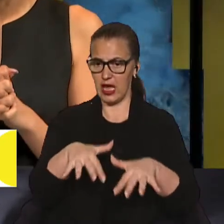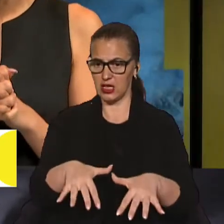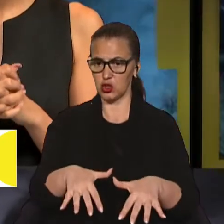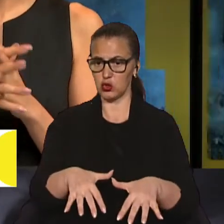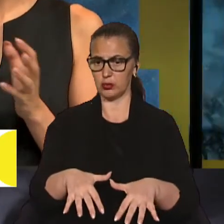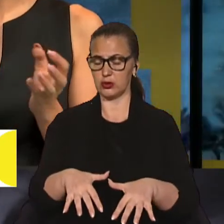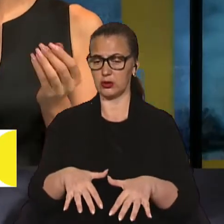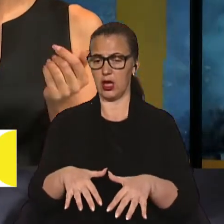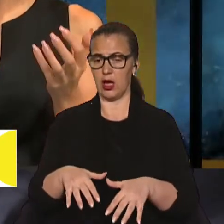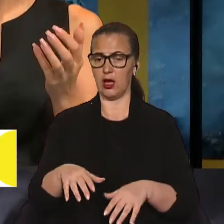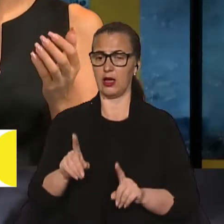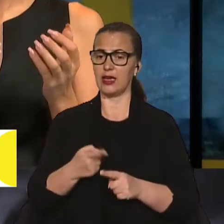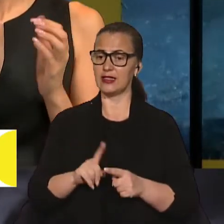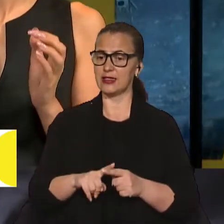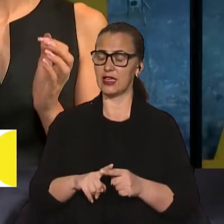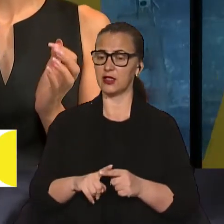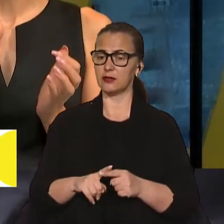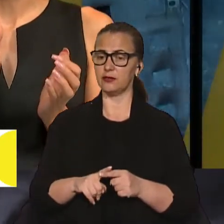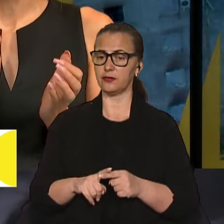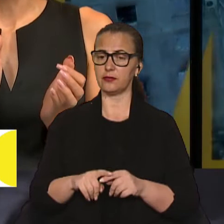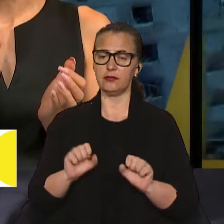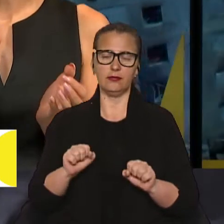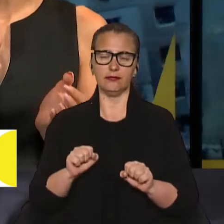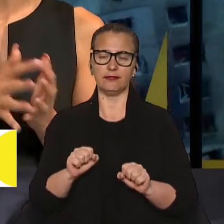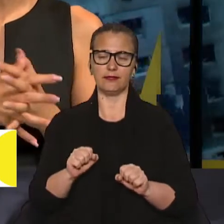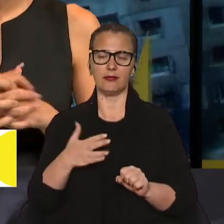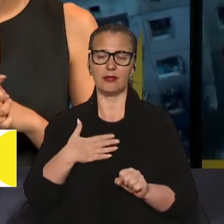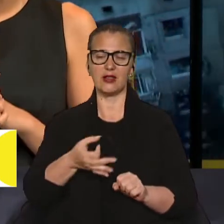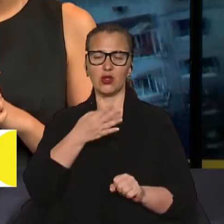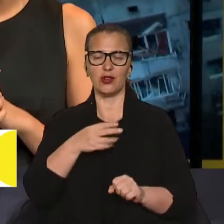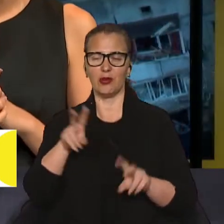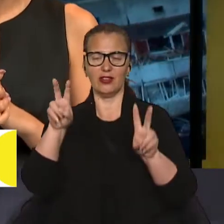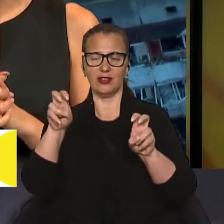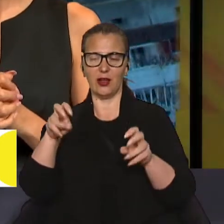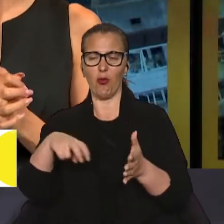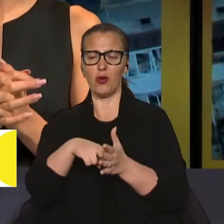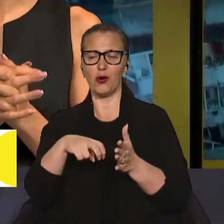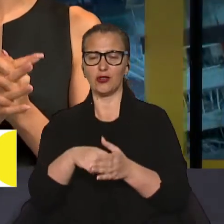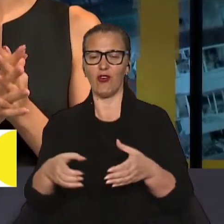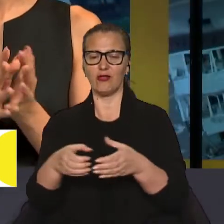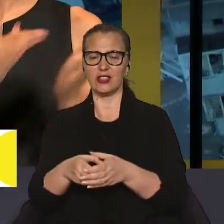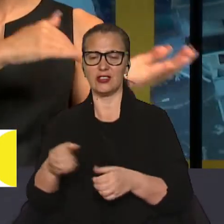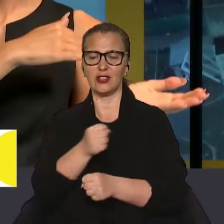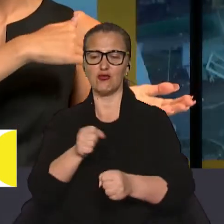звучать думки, а все-таки це оце, може, мені так сподобалось, як ви сказали, поштове відділення Збройних сил України. Це щоб